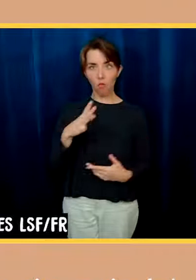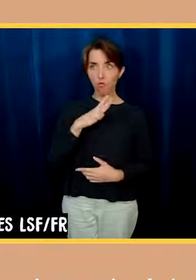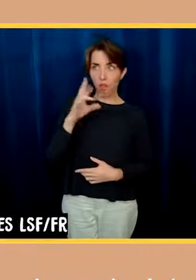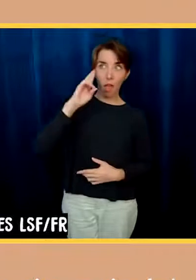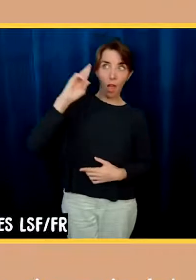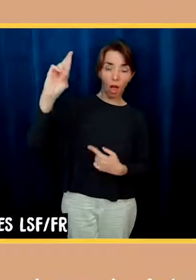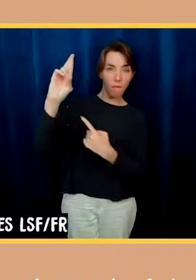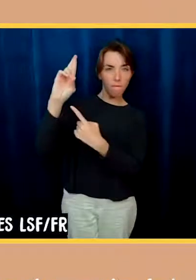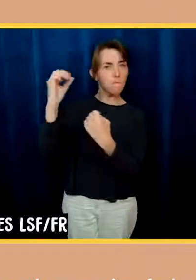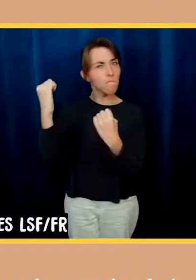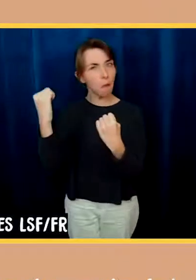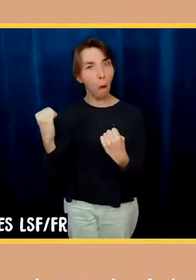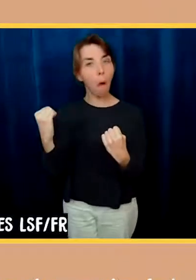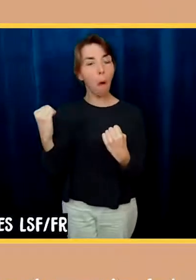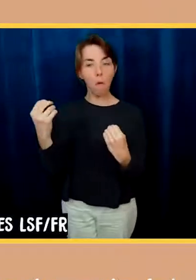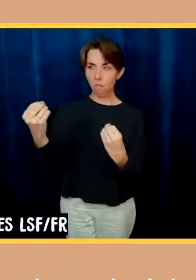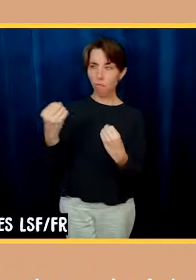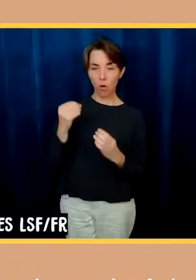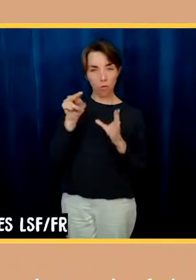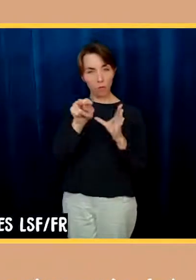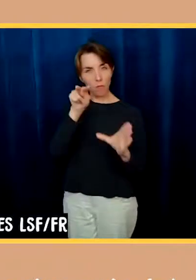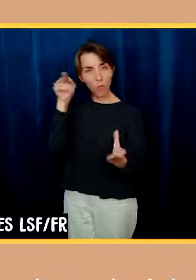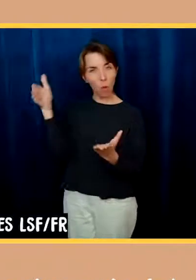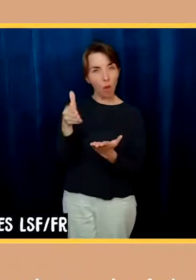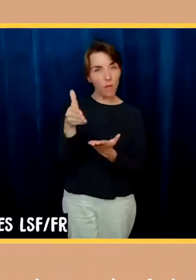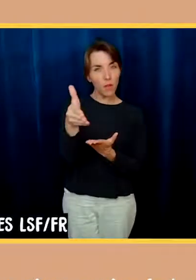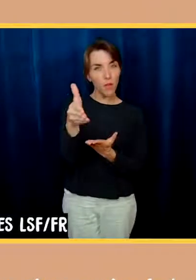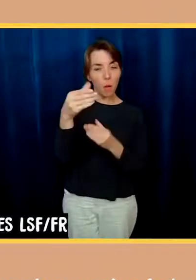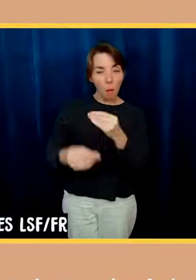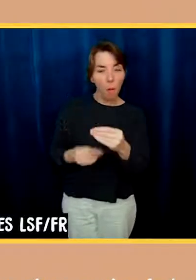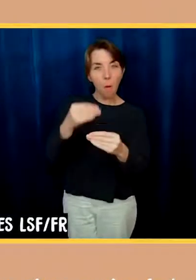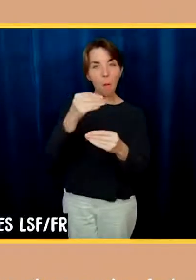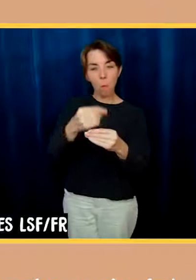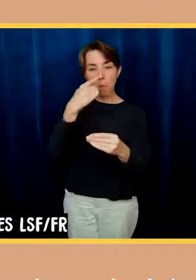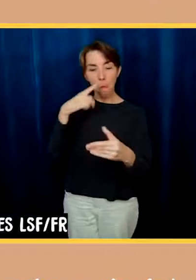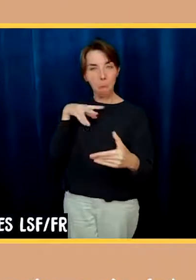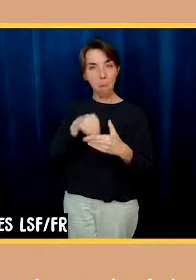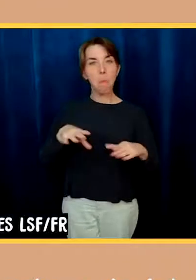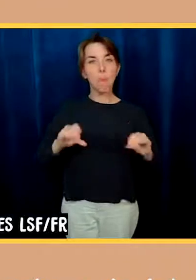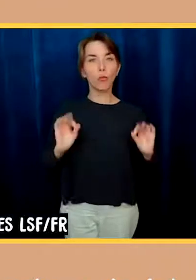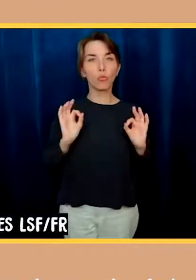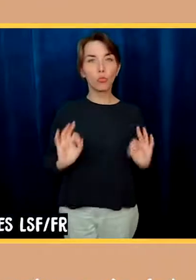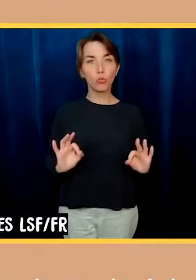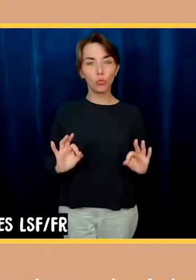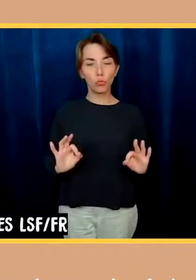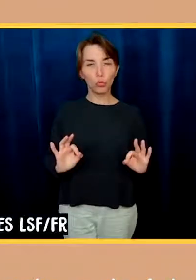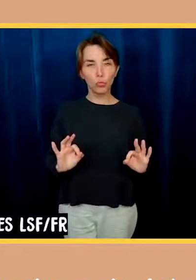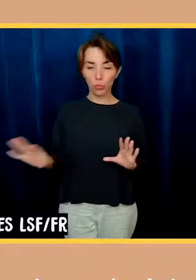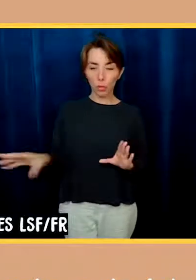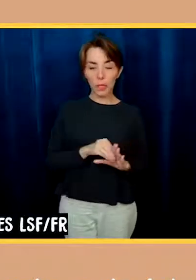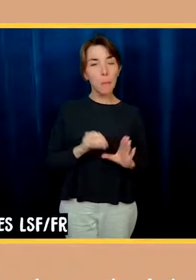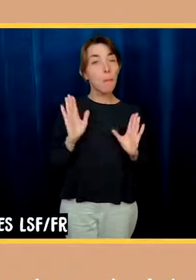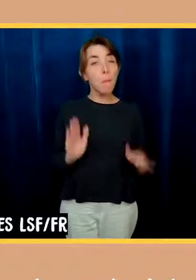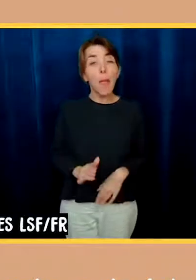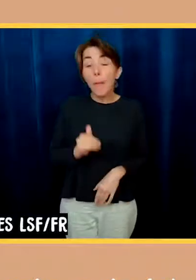un rêve fort qui nous donne une vision, un monde où vous avez une place, où votre participation, si minime